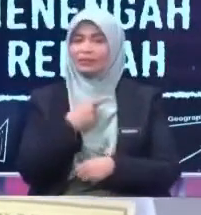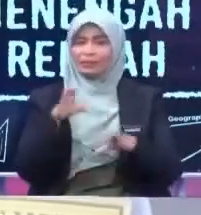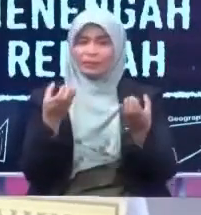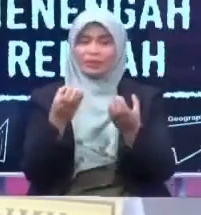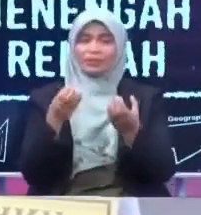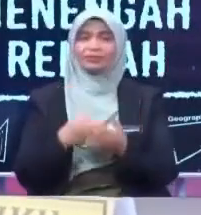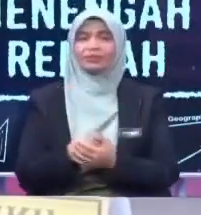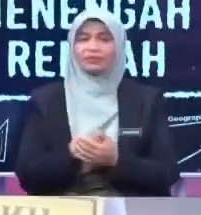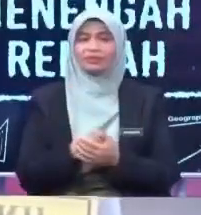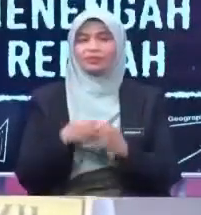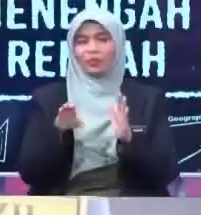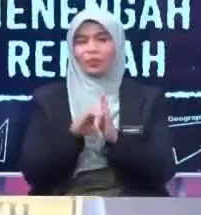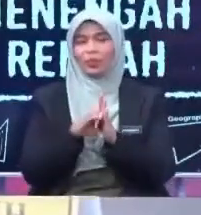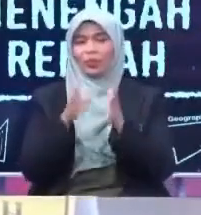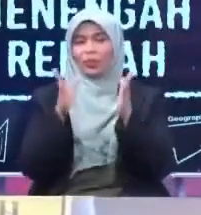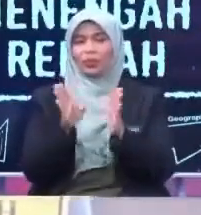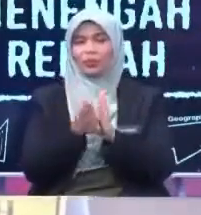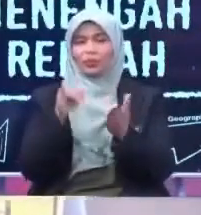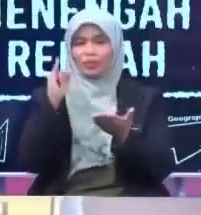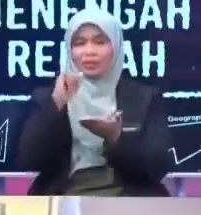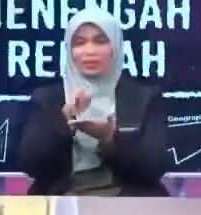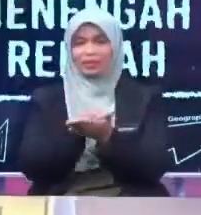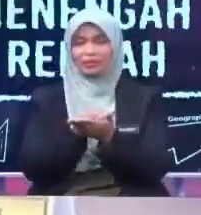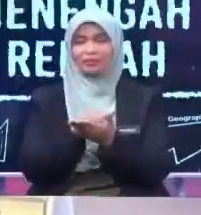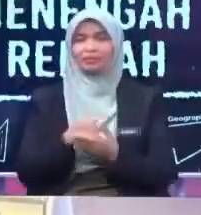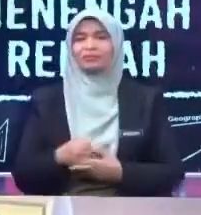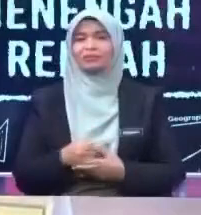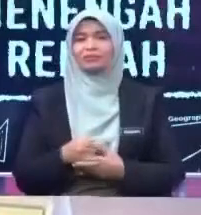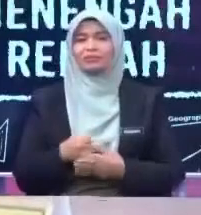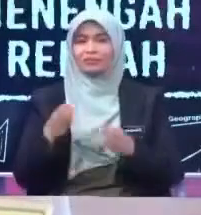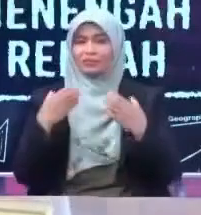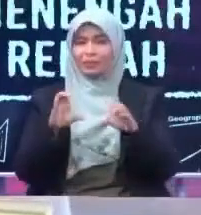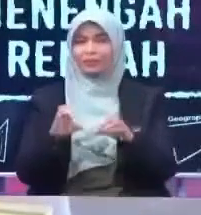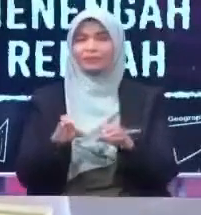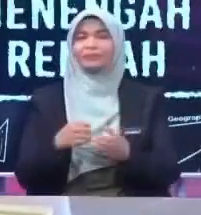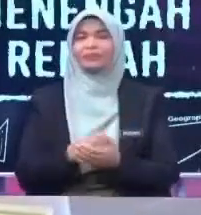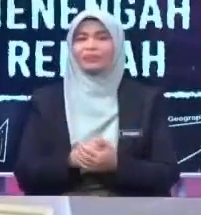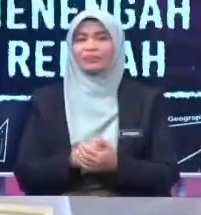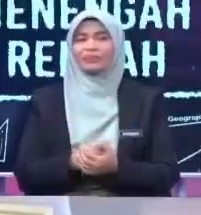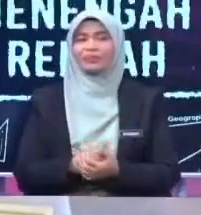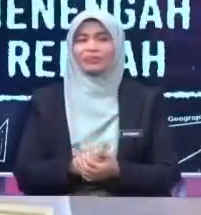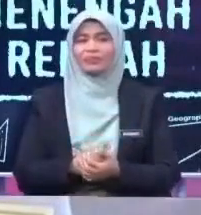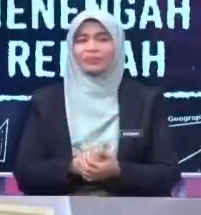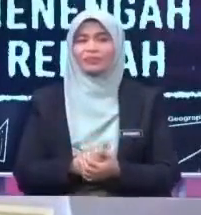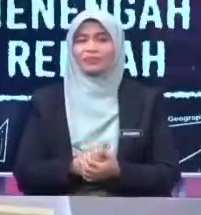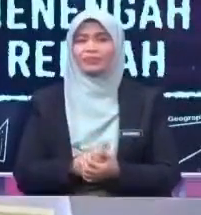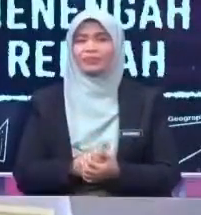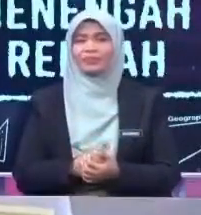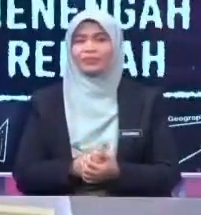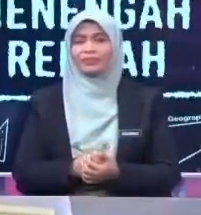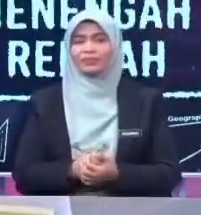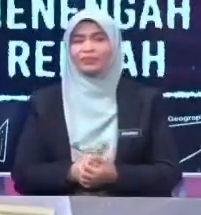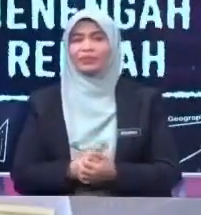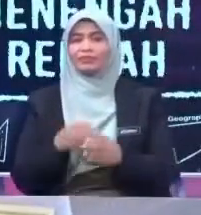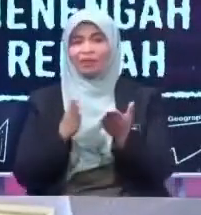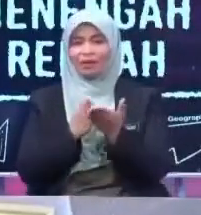Orang yang beriman dia akan lalu sepantas kilat, Aiman. Oh, sepantas kilat. Serap terus sampai. Lalu terus sampai. Dia terus sampai